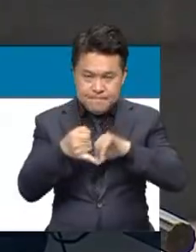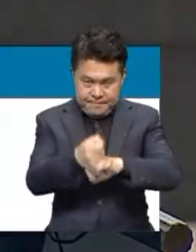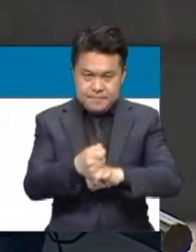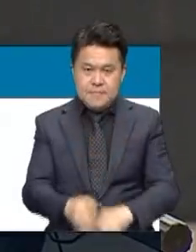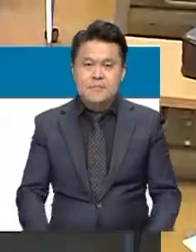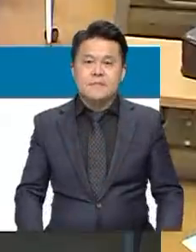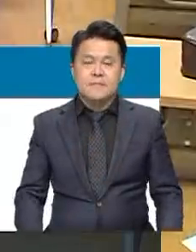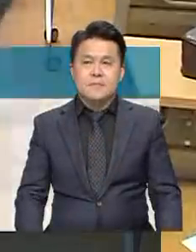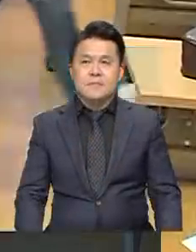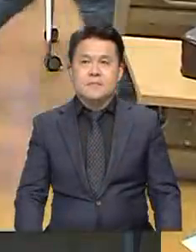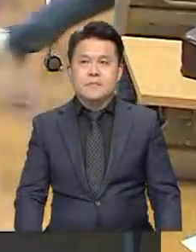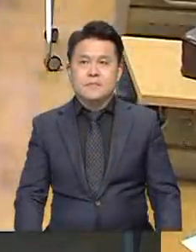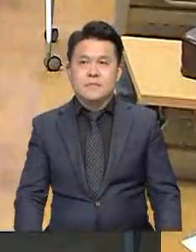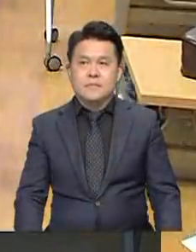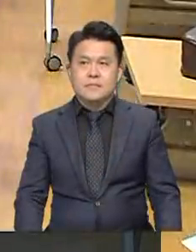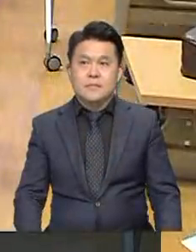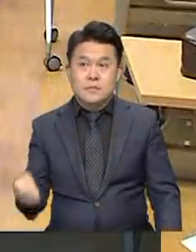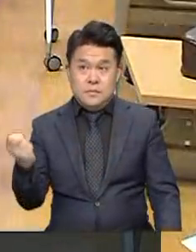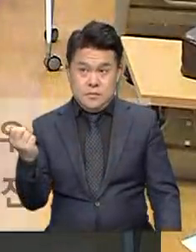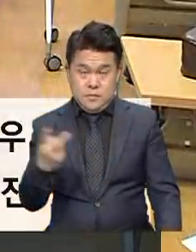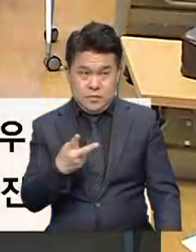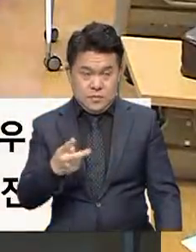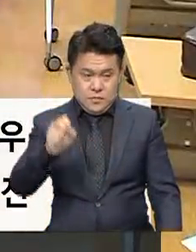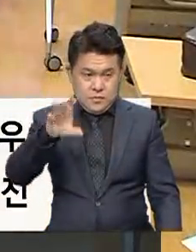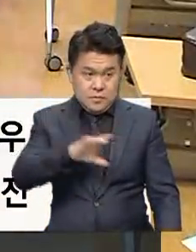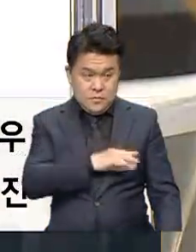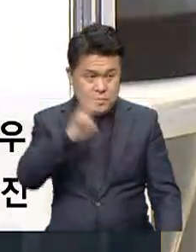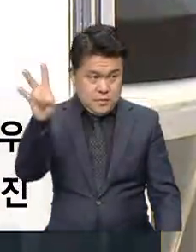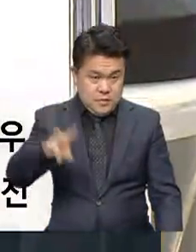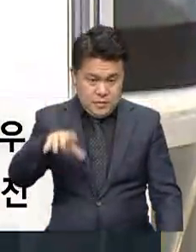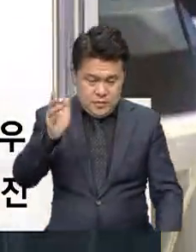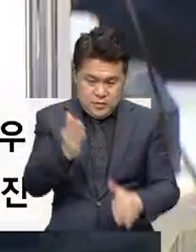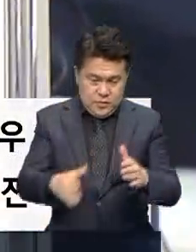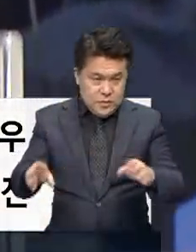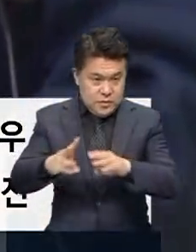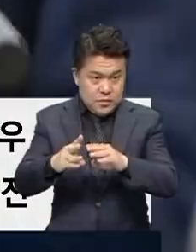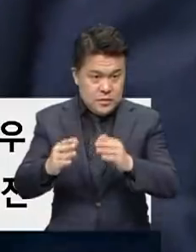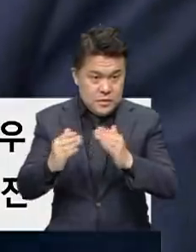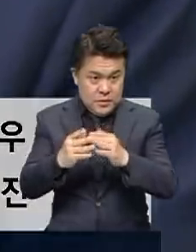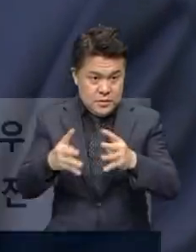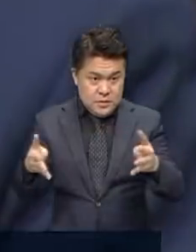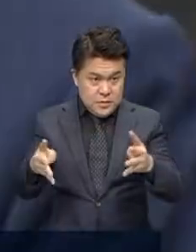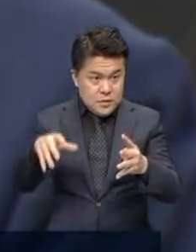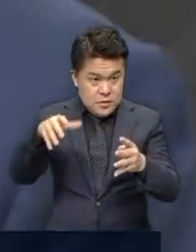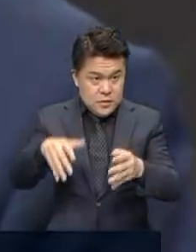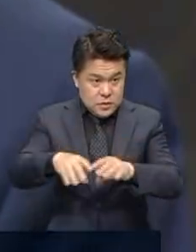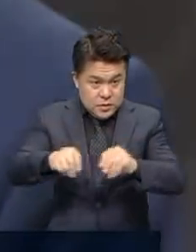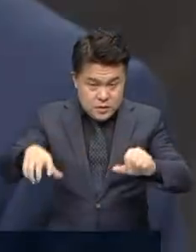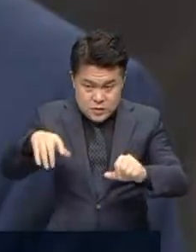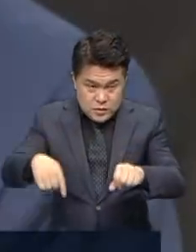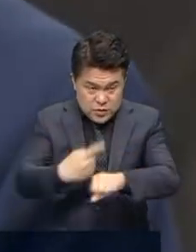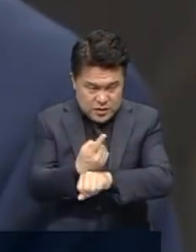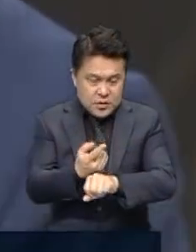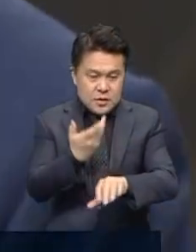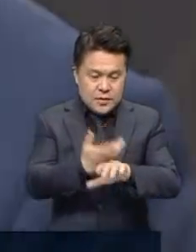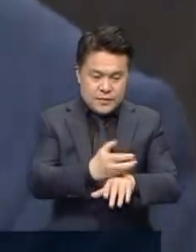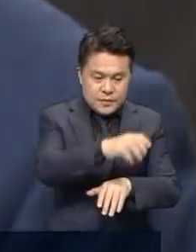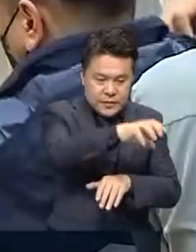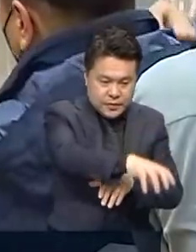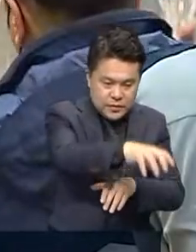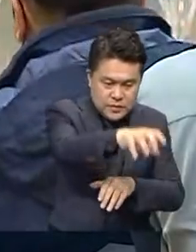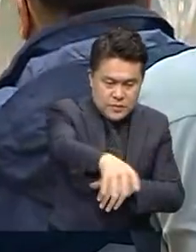다하도록 하겠습니다. 광명시는 또 광명시흥 공공주택지구 말고도 광명시 내 도시개발사업지에 대한